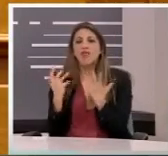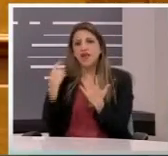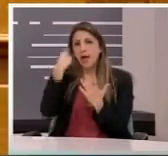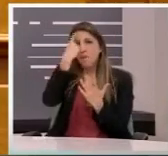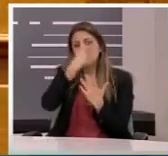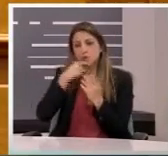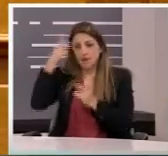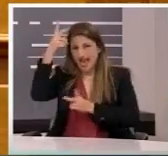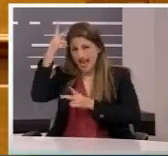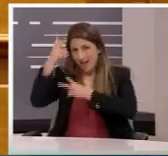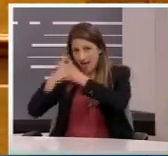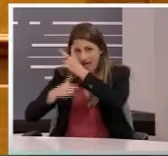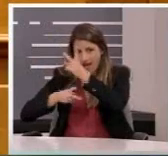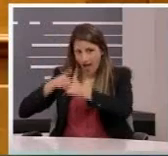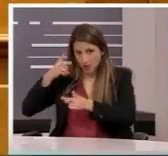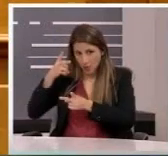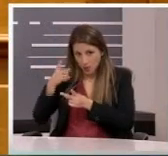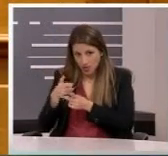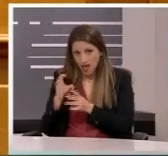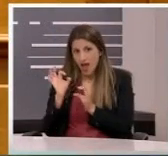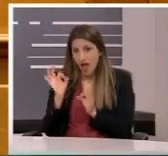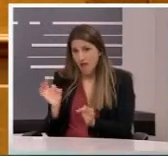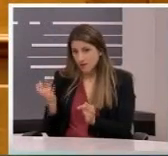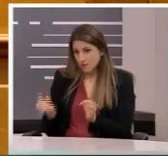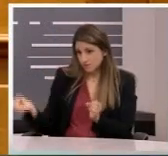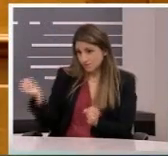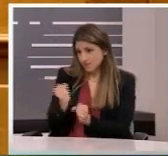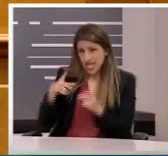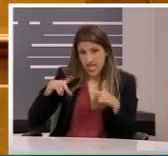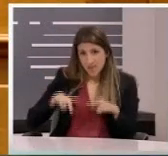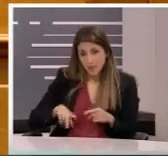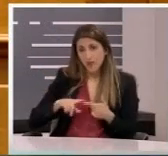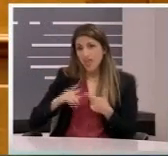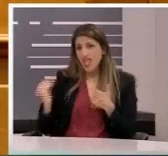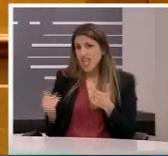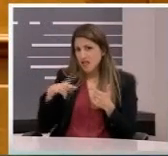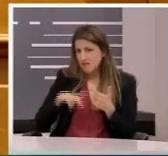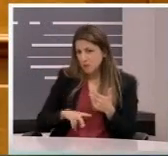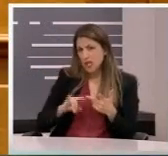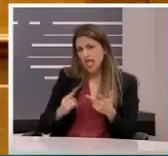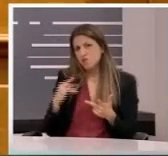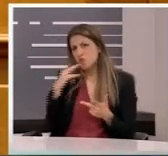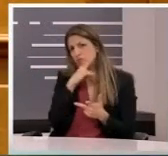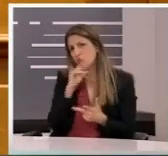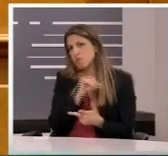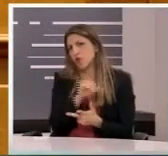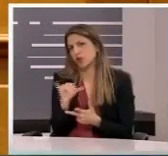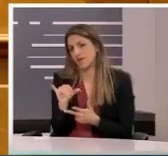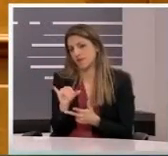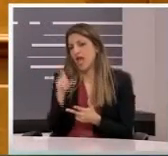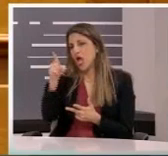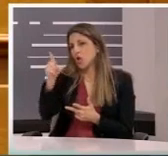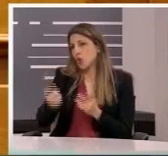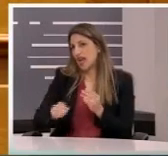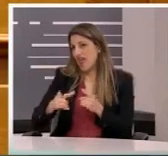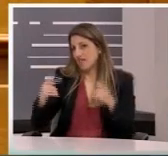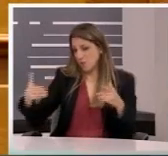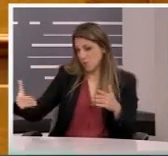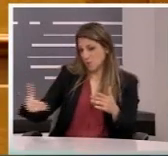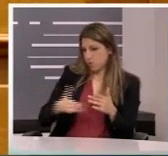συγκεκριμένη υπόθεση και τα οποία δεν έχουν διατελέσει υπουργοί, υφυπουργοί ή πρωθυπουργοί. Και να το συμψηφίσει με τι? Μια